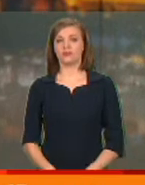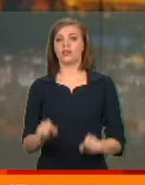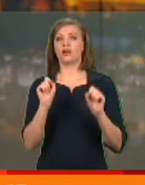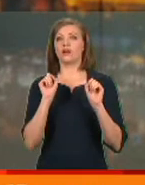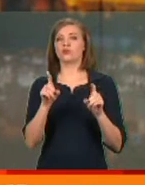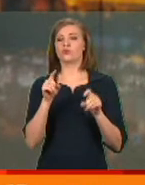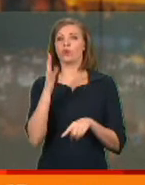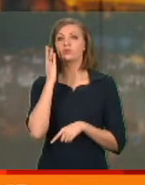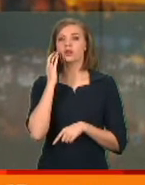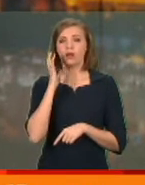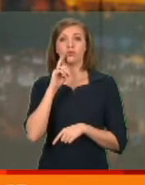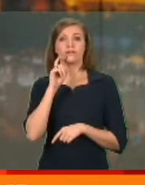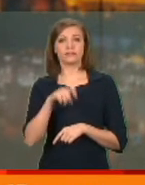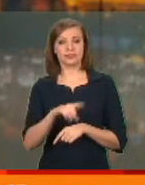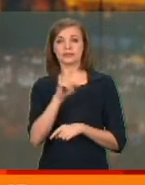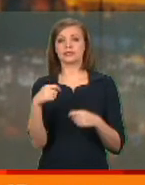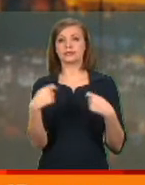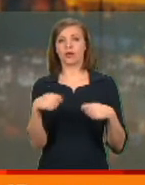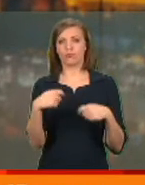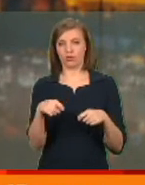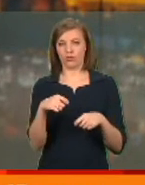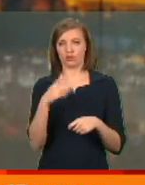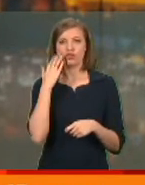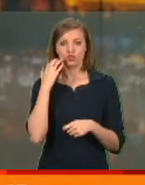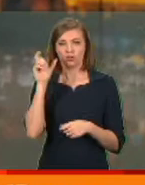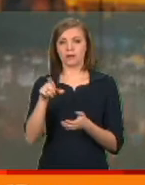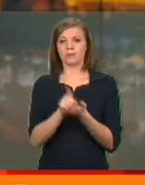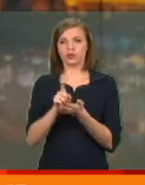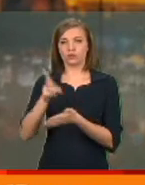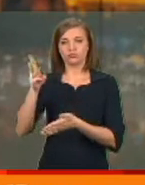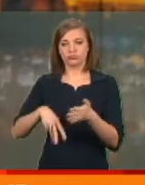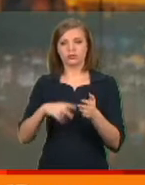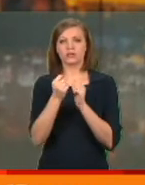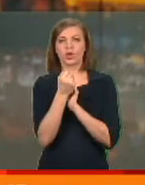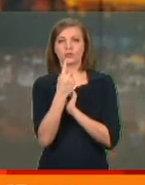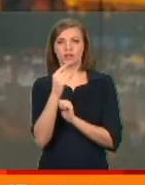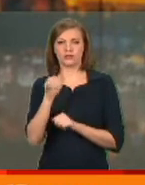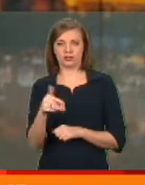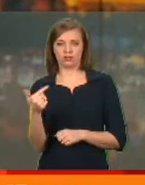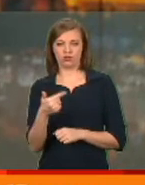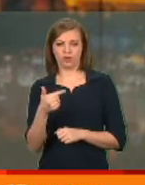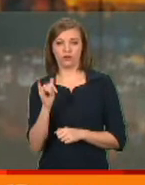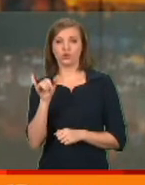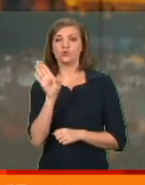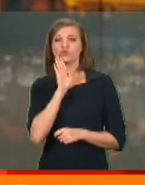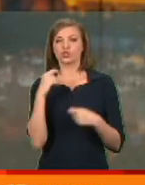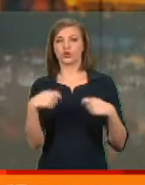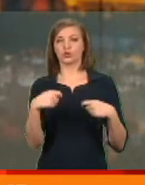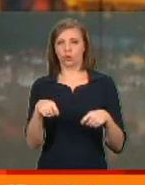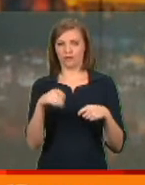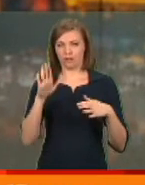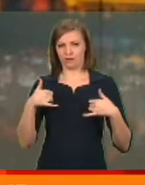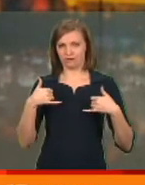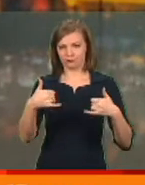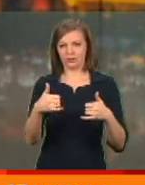Золоті яблука. У Вінниці за продаж садовини пенсіонерку оштрафували на 11 тисяч гривень. Жіночка торгувала на